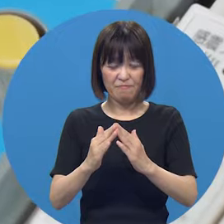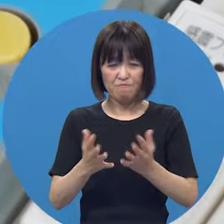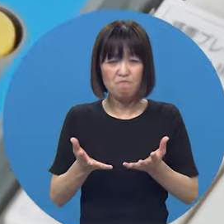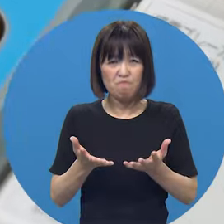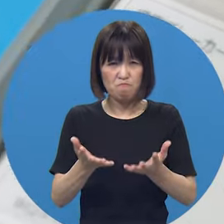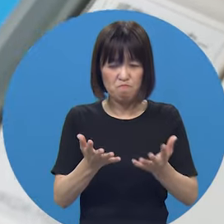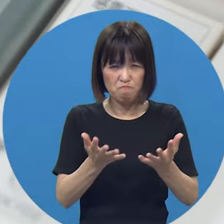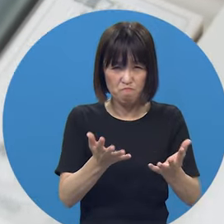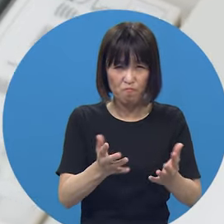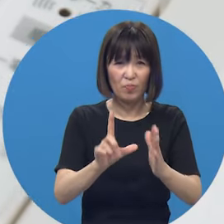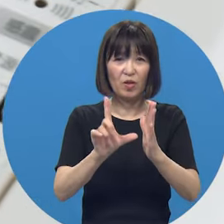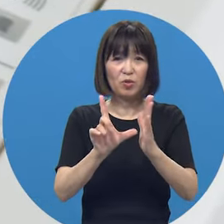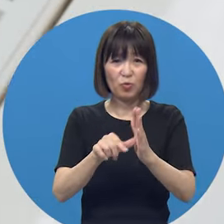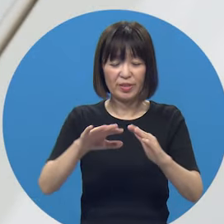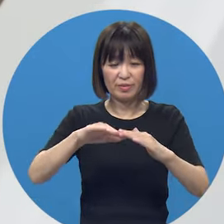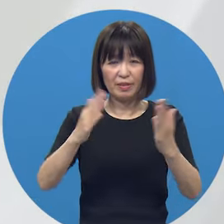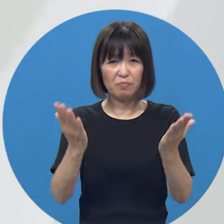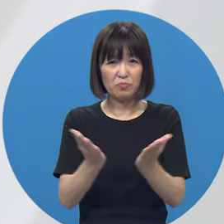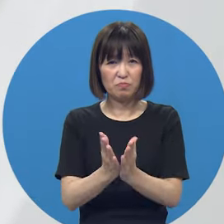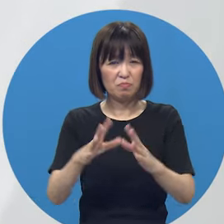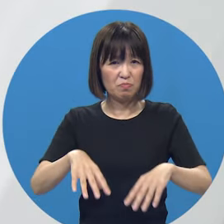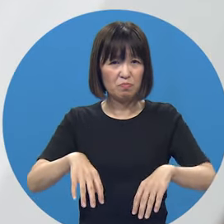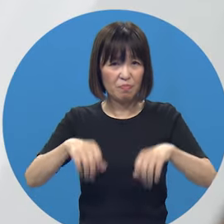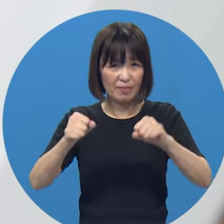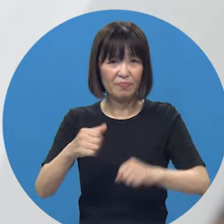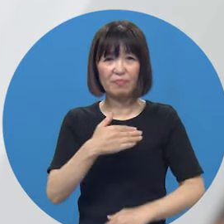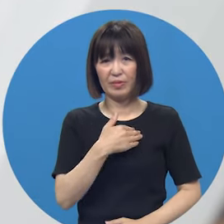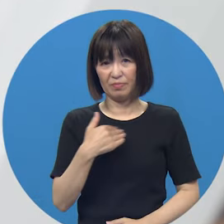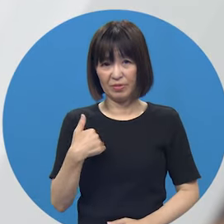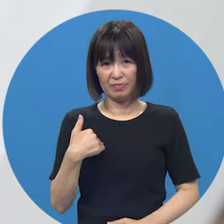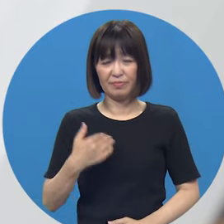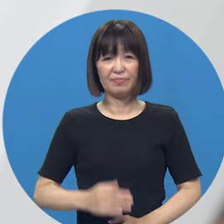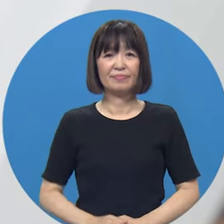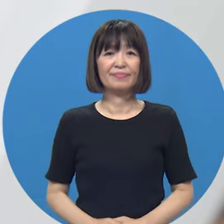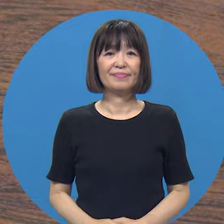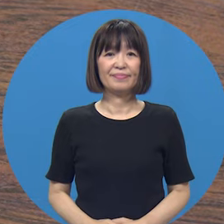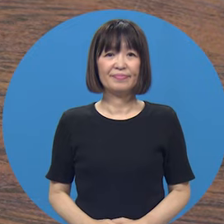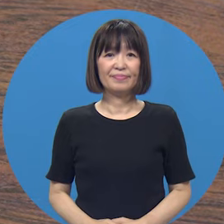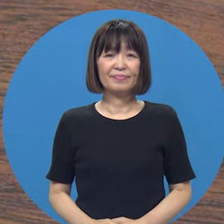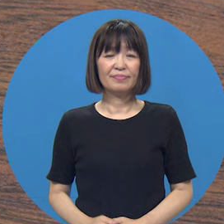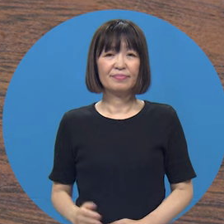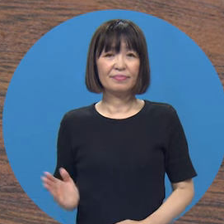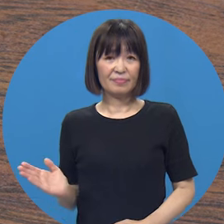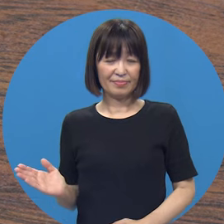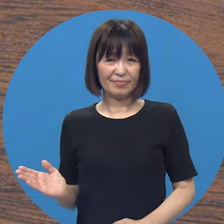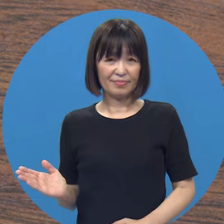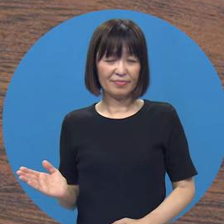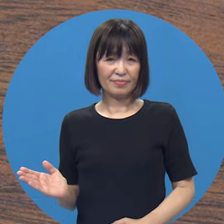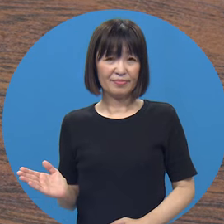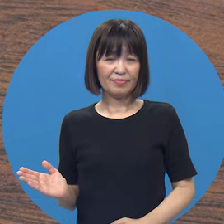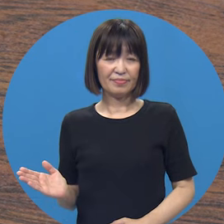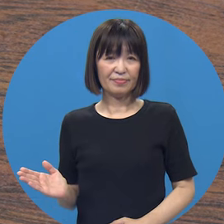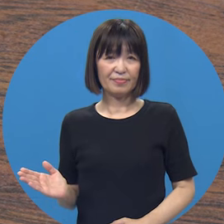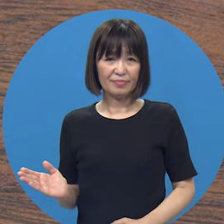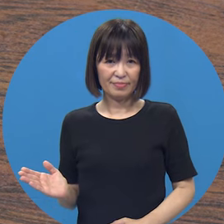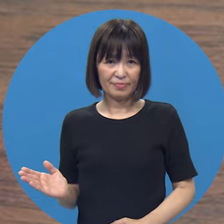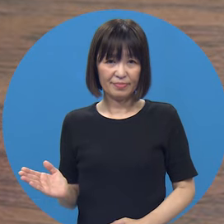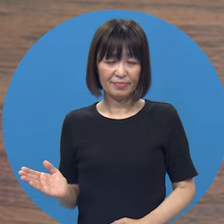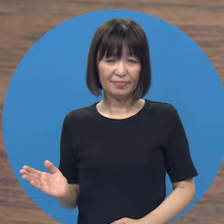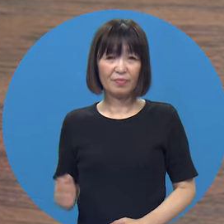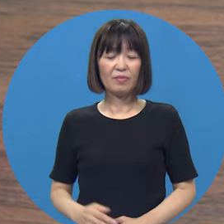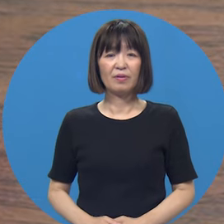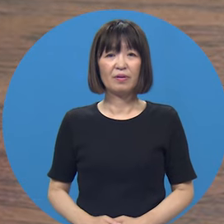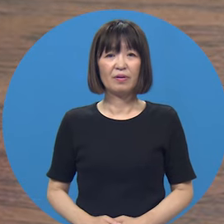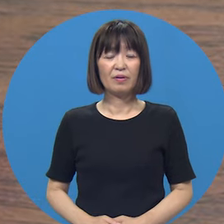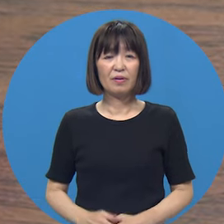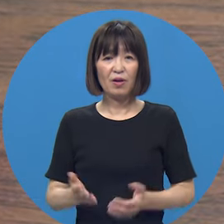間も少なく、自宅すべての電気に対して作動します。こちらはコンセントタイプです。コ